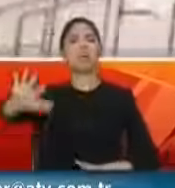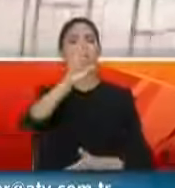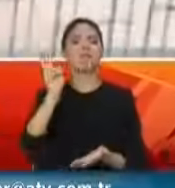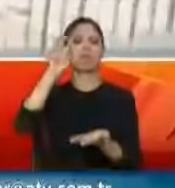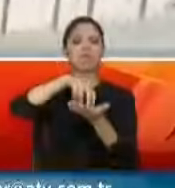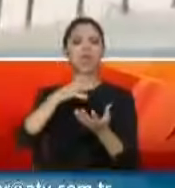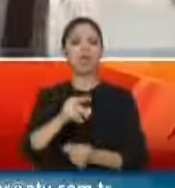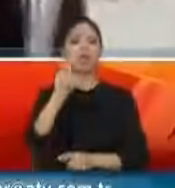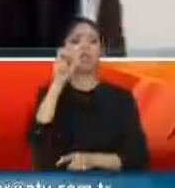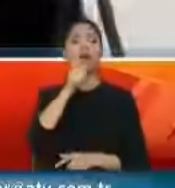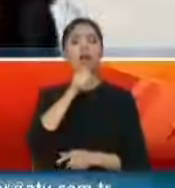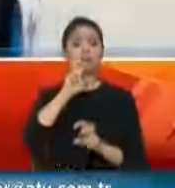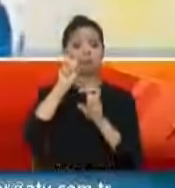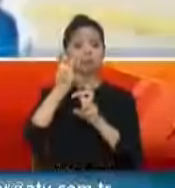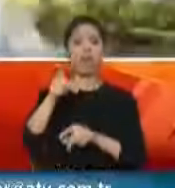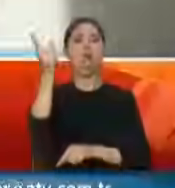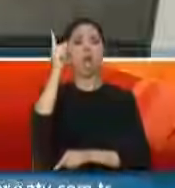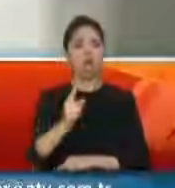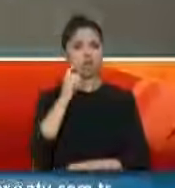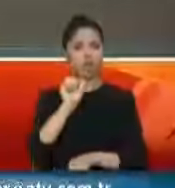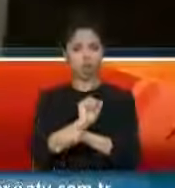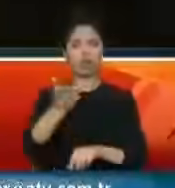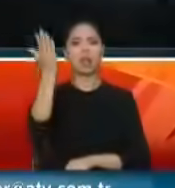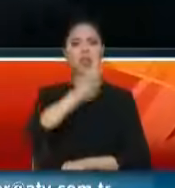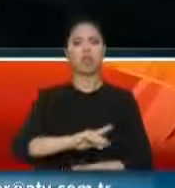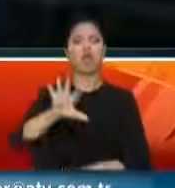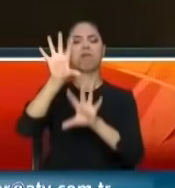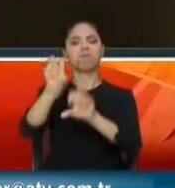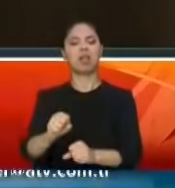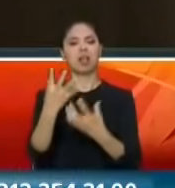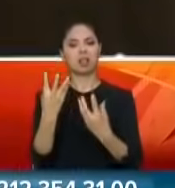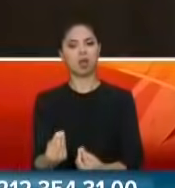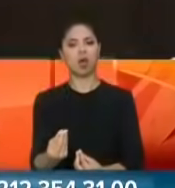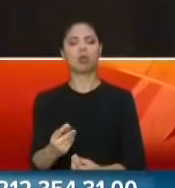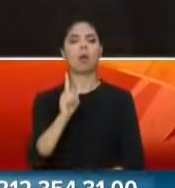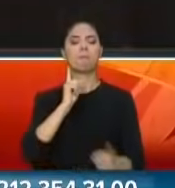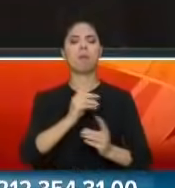kaldırdı. Saplantılı adam önce gözaltına alındı, ardından da tutuklandı.